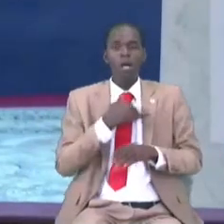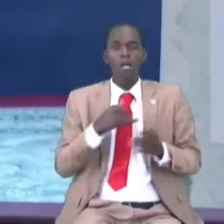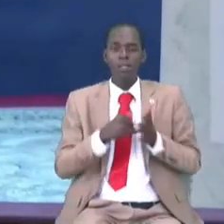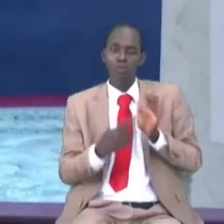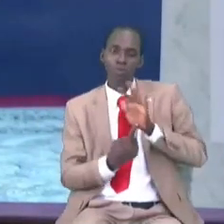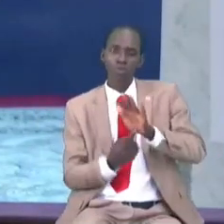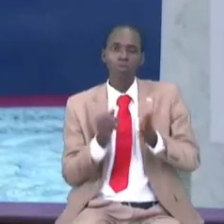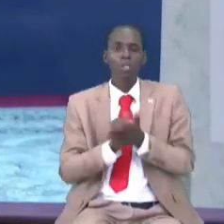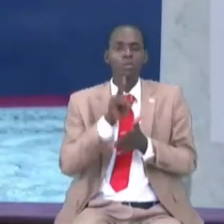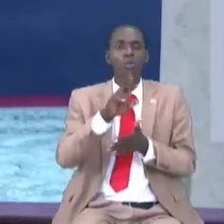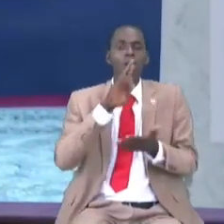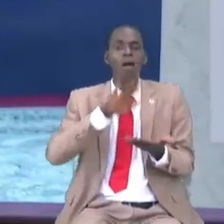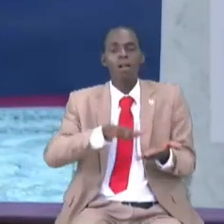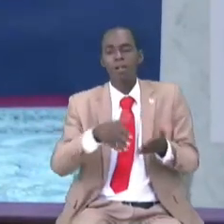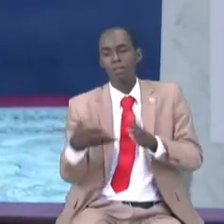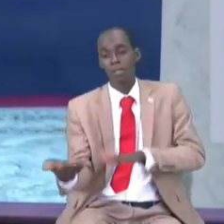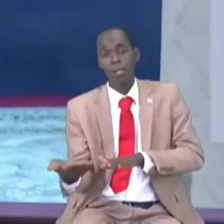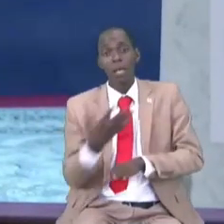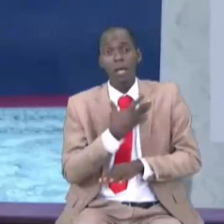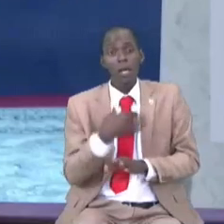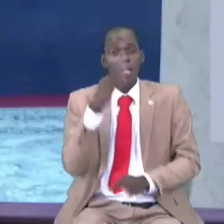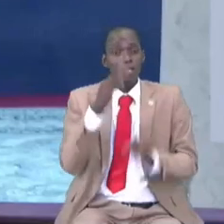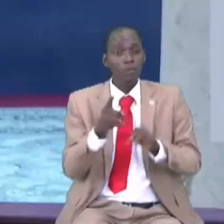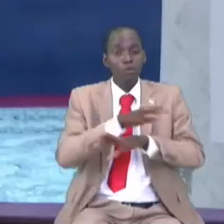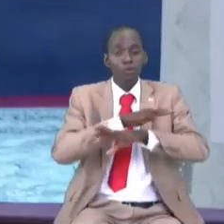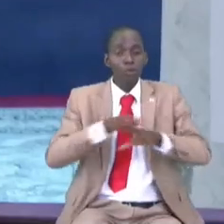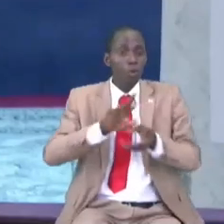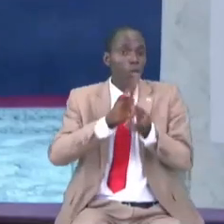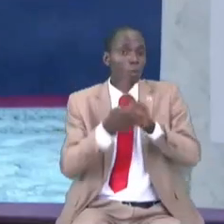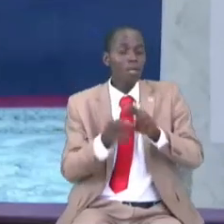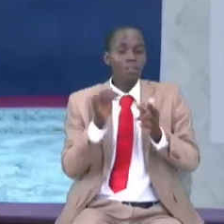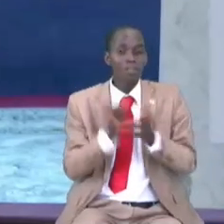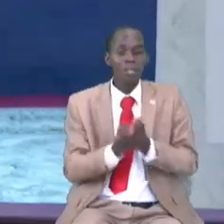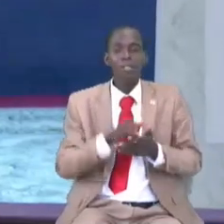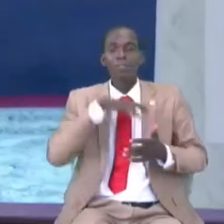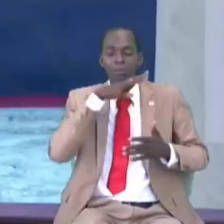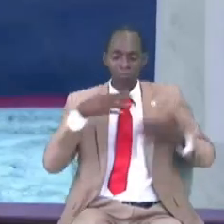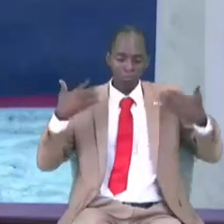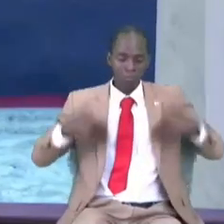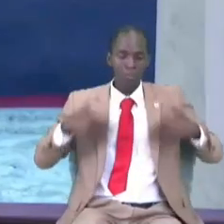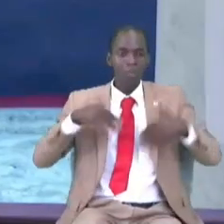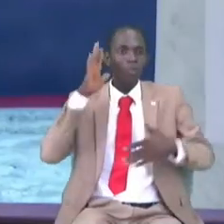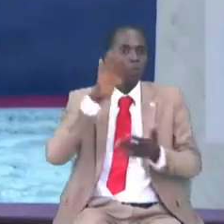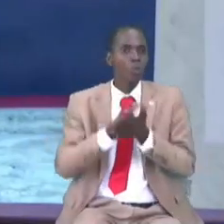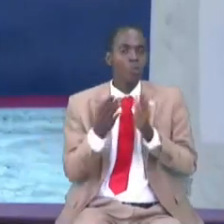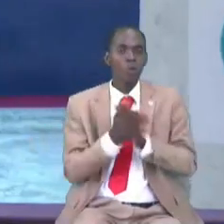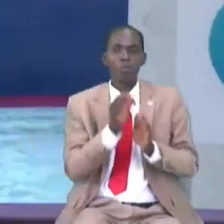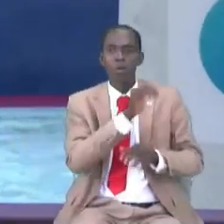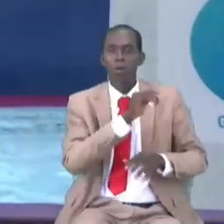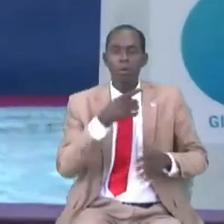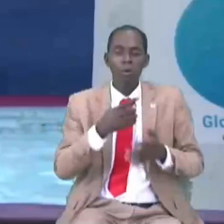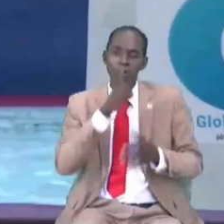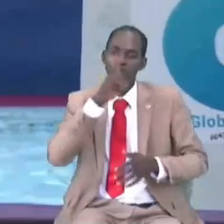ne vous repentez pas, ce sac sera une réalité. Vous êtes foutu de la terre. Et quand